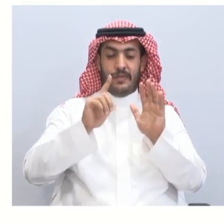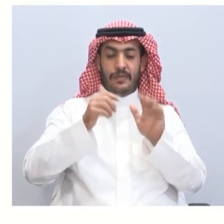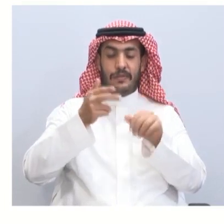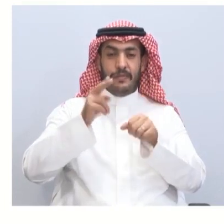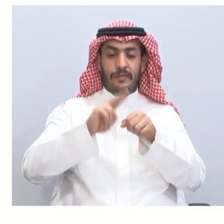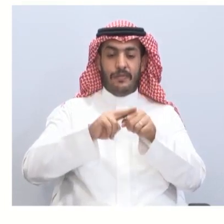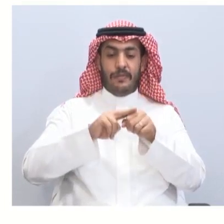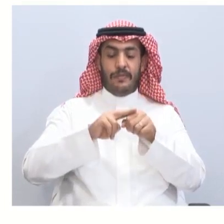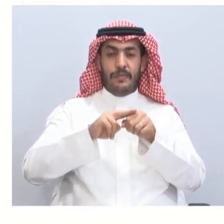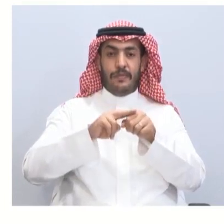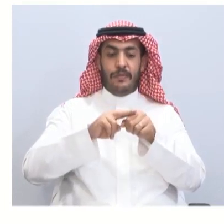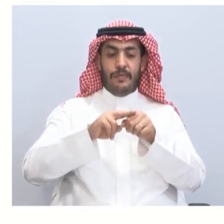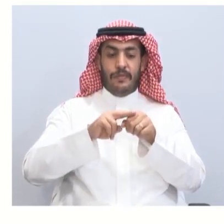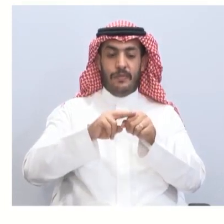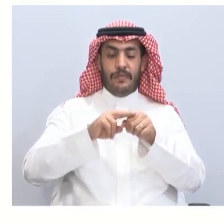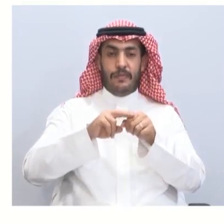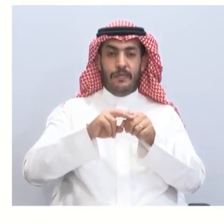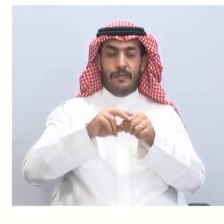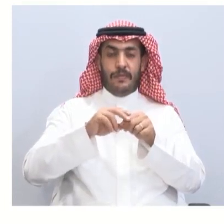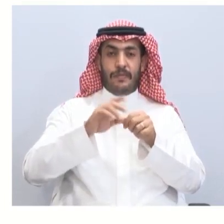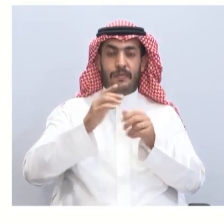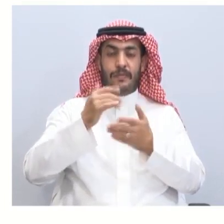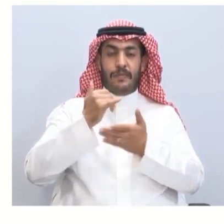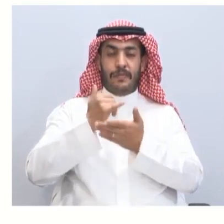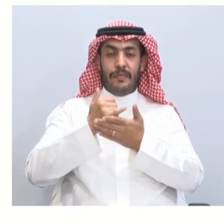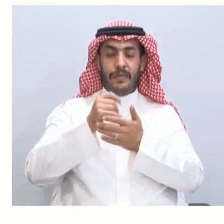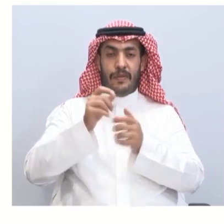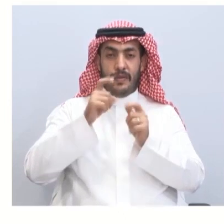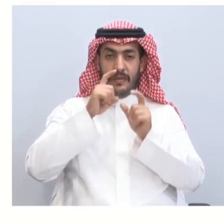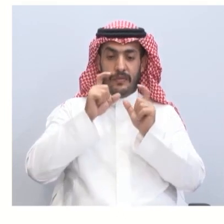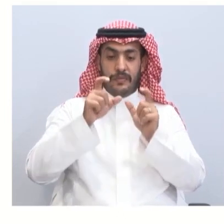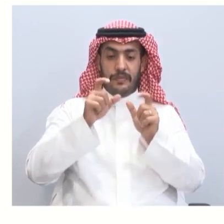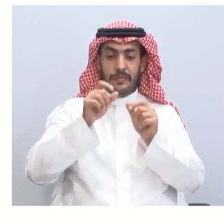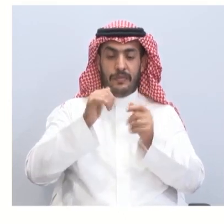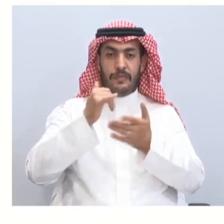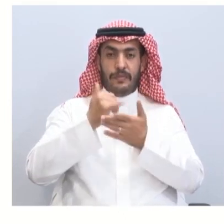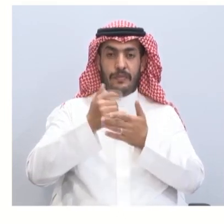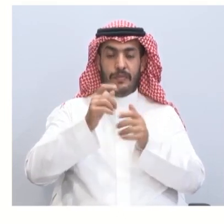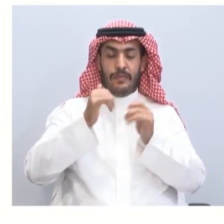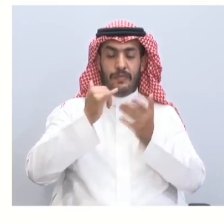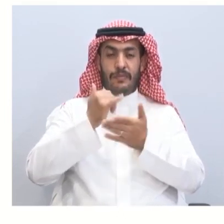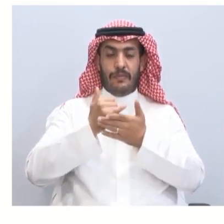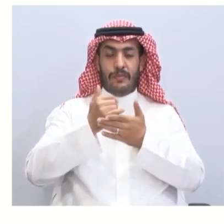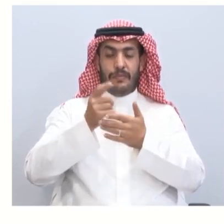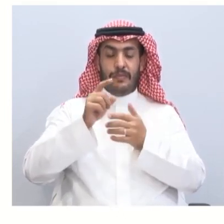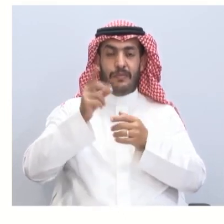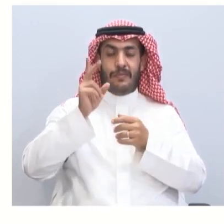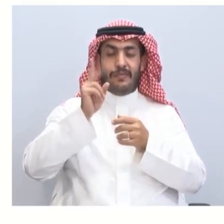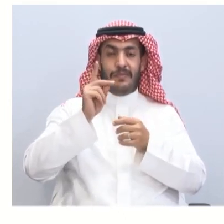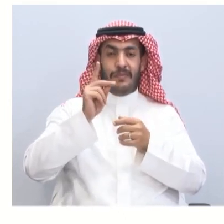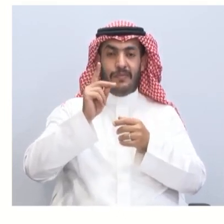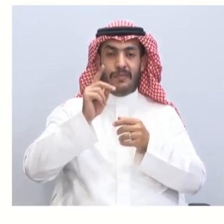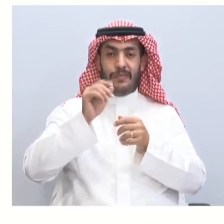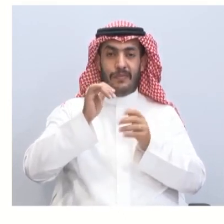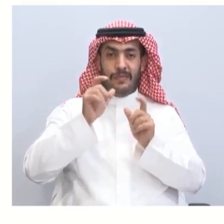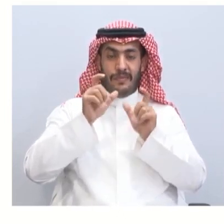يعيدها مره اخرى كما ذكرت لكم بشجاعته وبسالته وحكمته وايضا